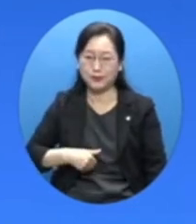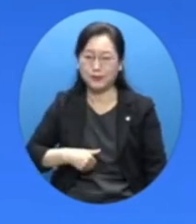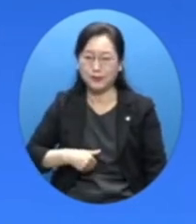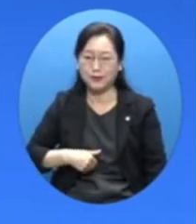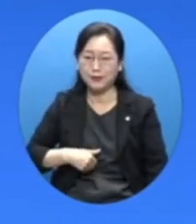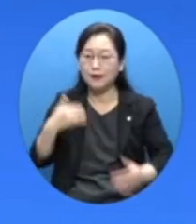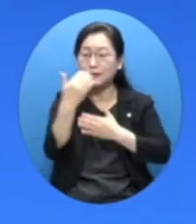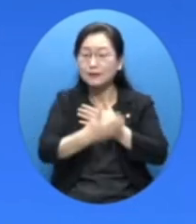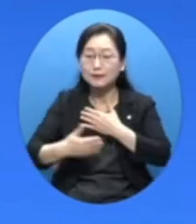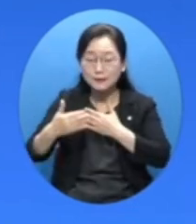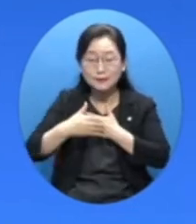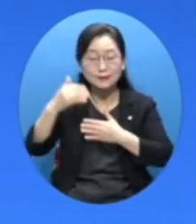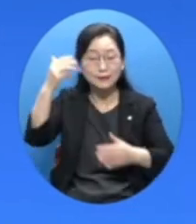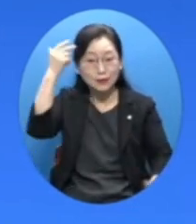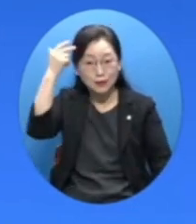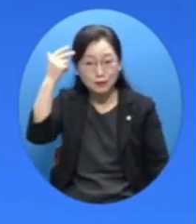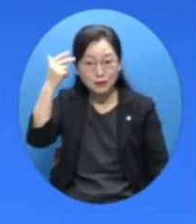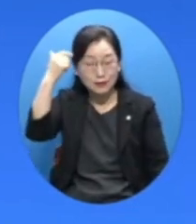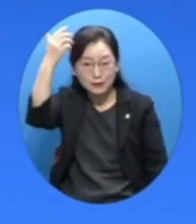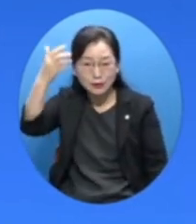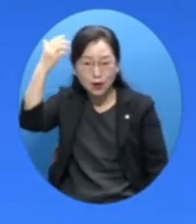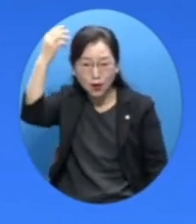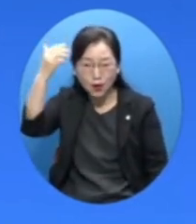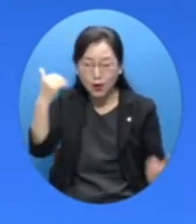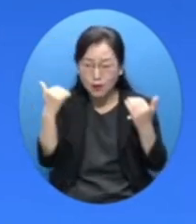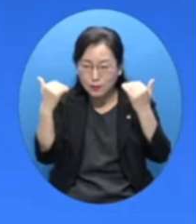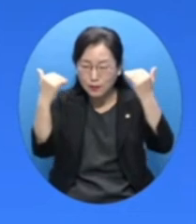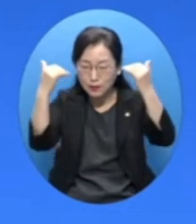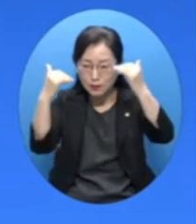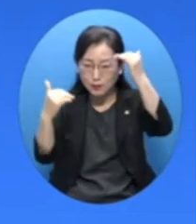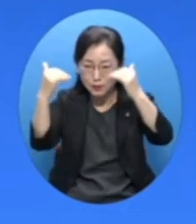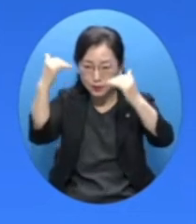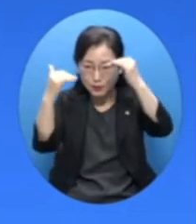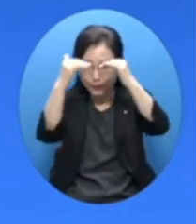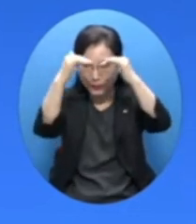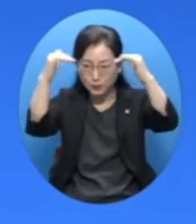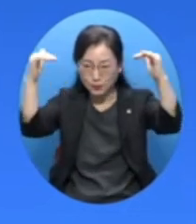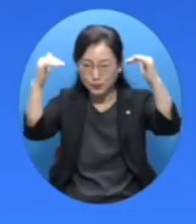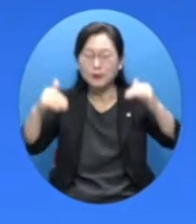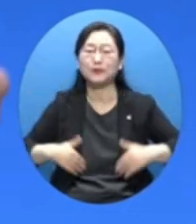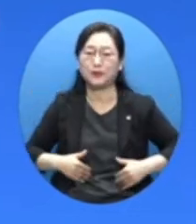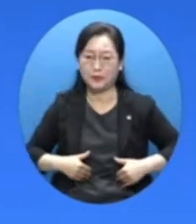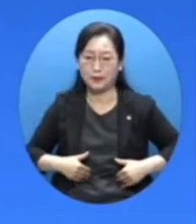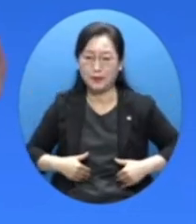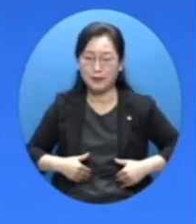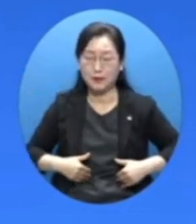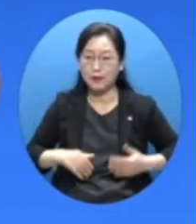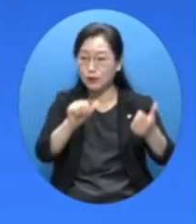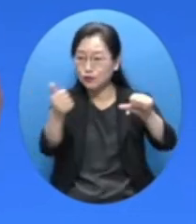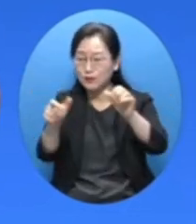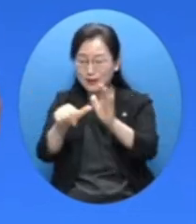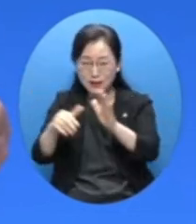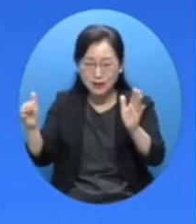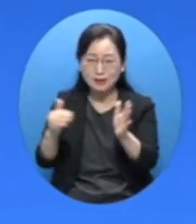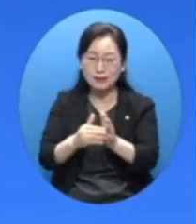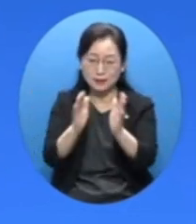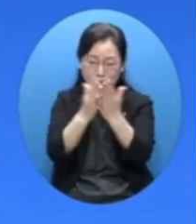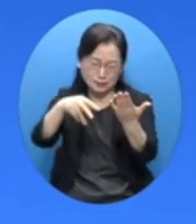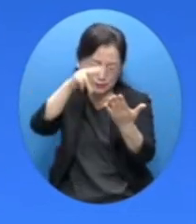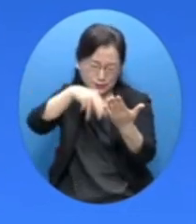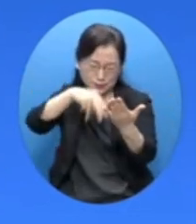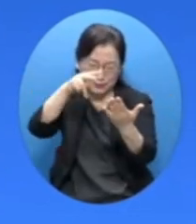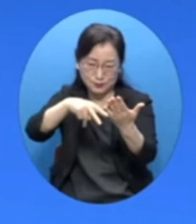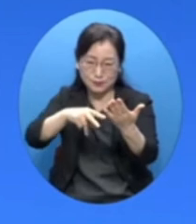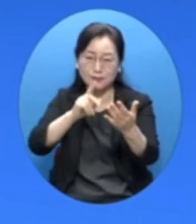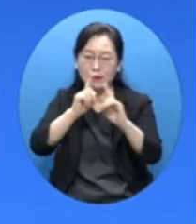육적인 성장과 정의적인 성자가 영적인 성장이 균형을 이루고 자라나야 합니다 그래서 사람이 죽을 때까지 손에서 책을 놓지 말아야 한다는 말이 있습니다